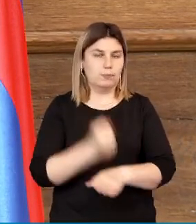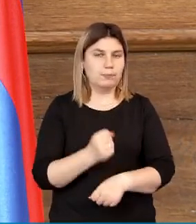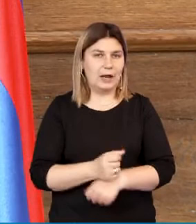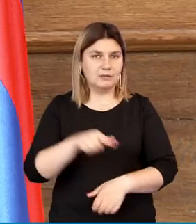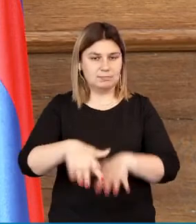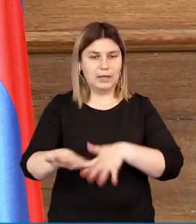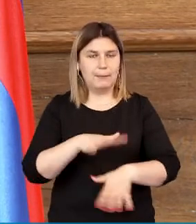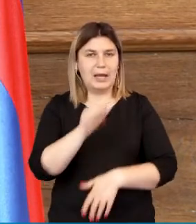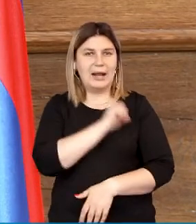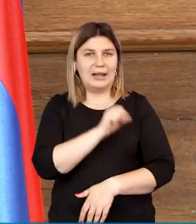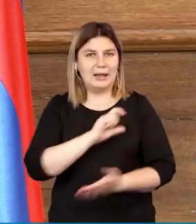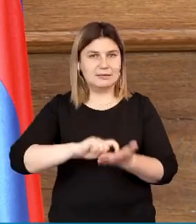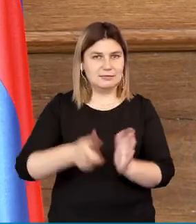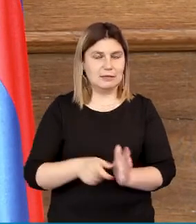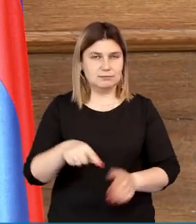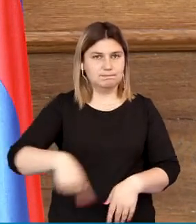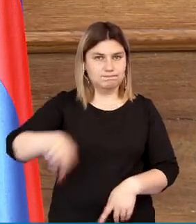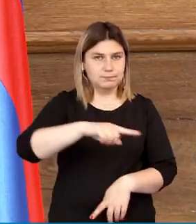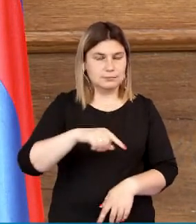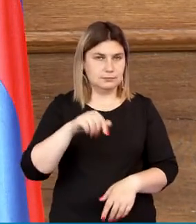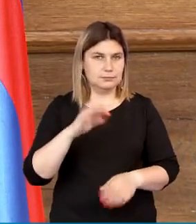w klasie, tak? Czyli w pracę na